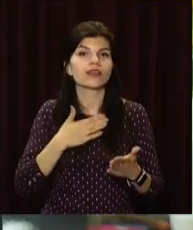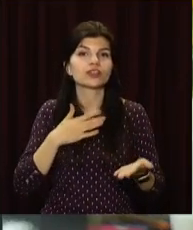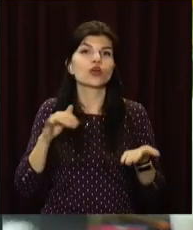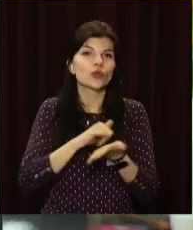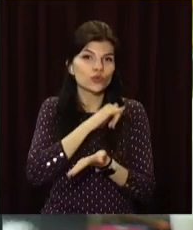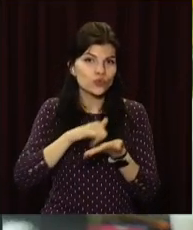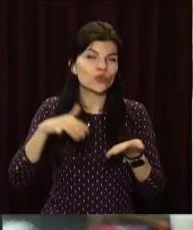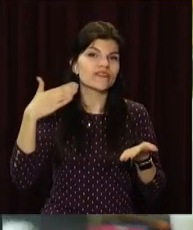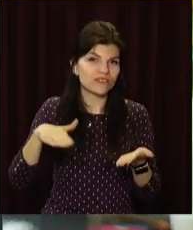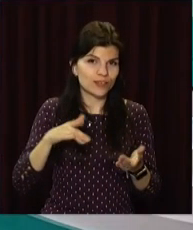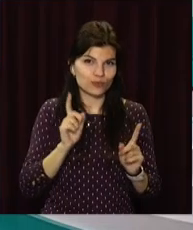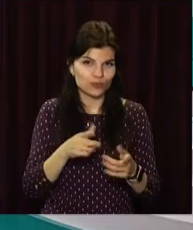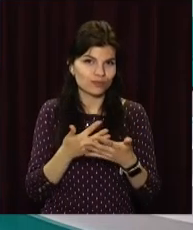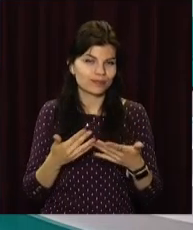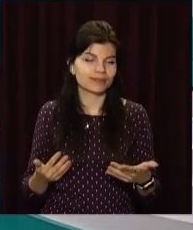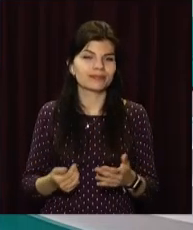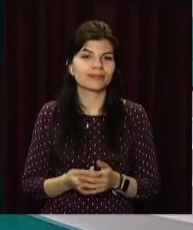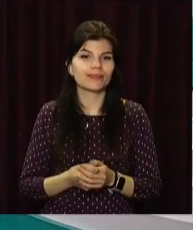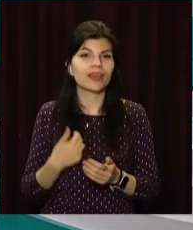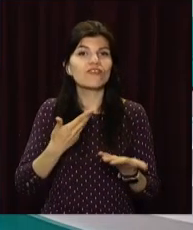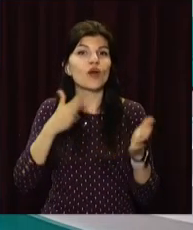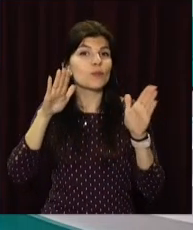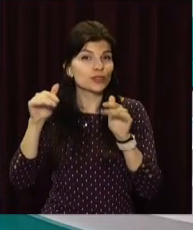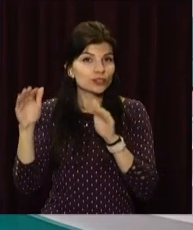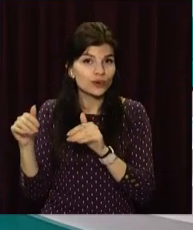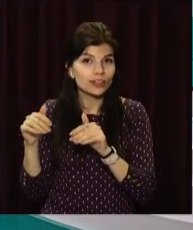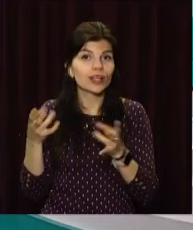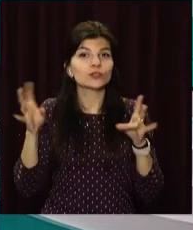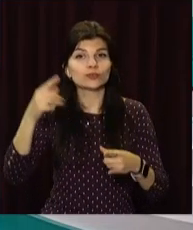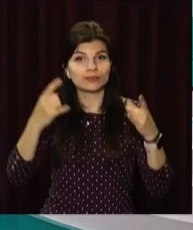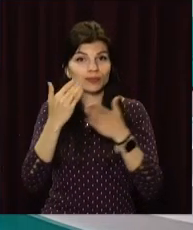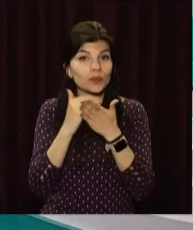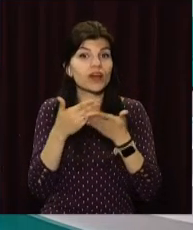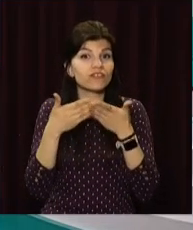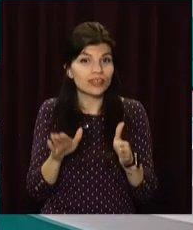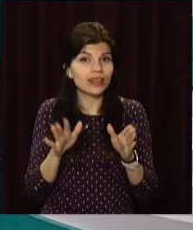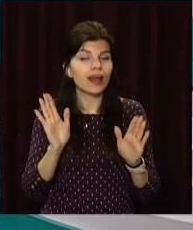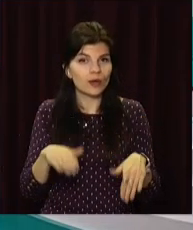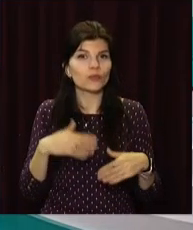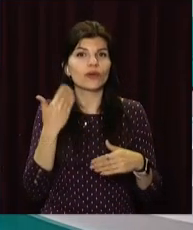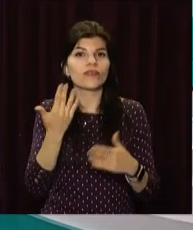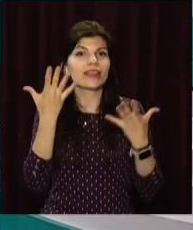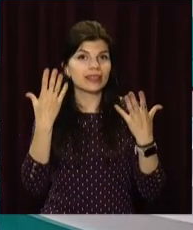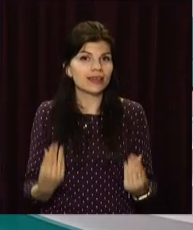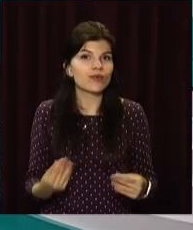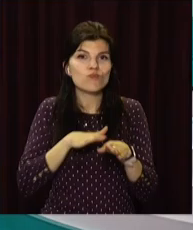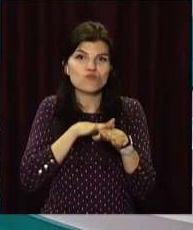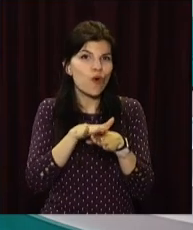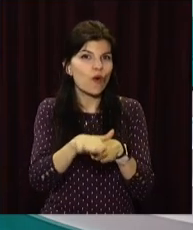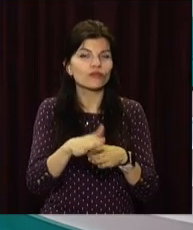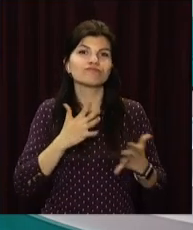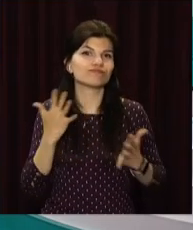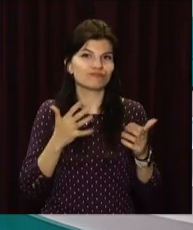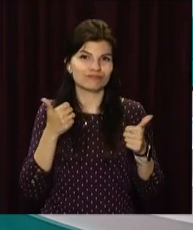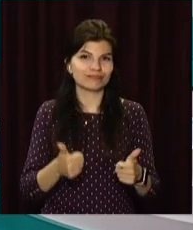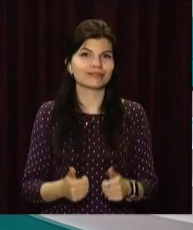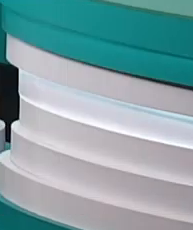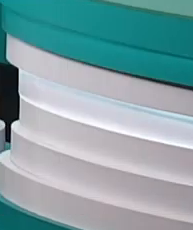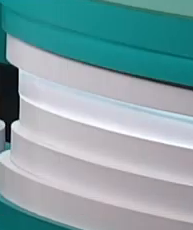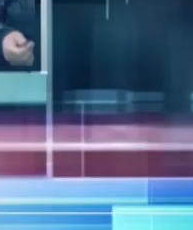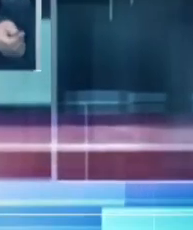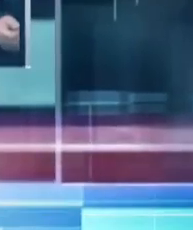та на нашому YouTube-каналі. Я з вами прощаюся. Залишайтеся з відкритим та нехай буде день сповнений натхненням.